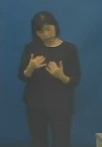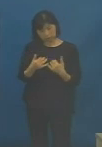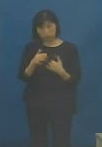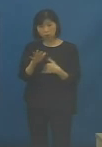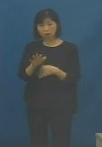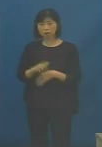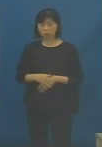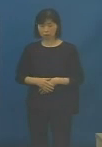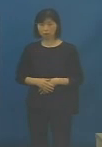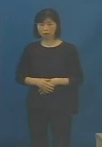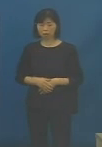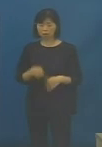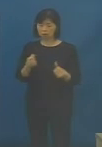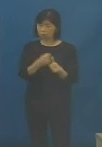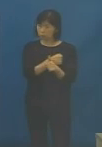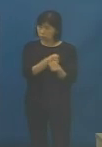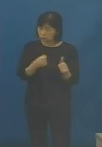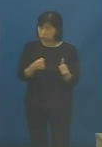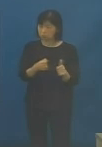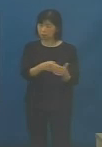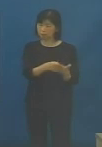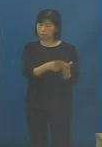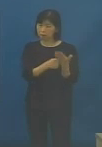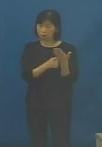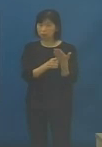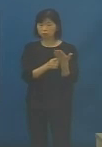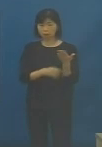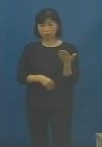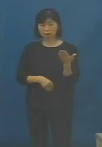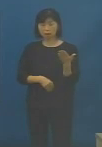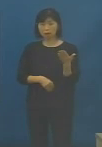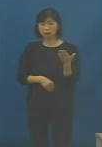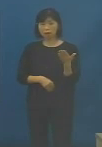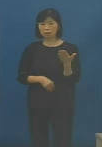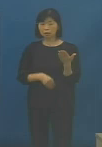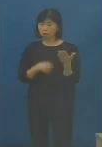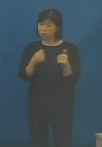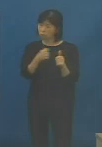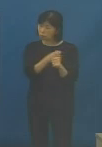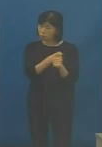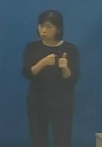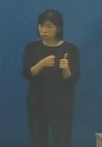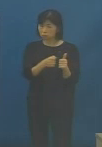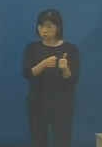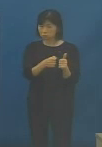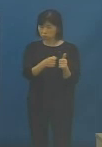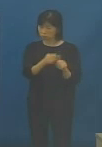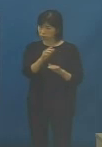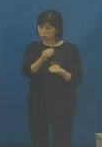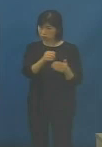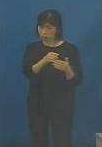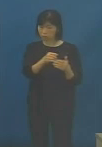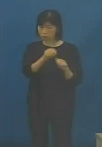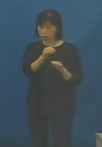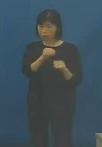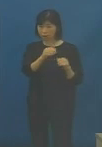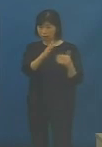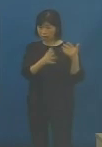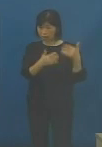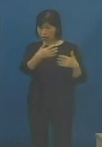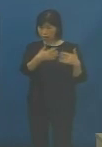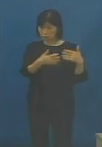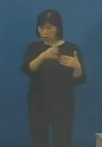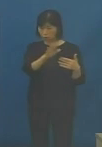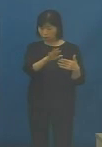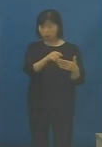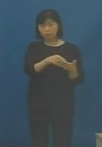暴力に訴えるものに出会って、その暴力性があるので、それは青少年に